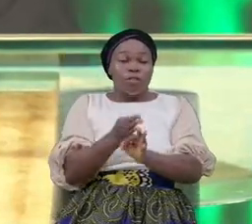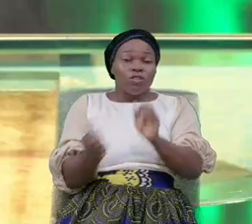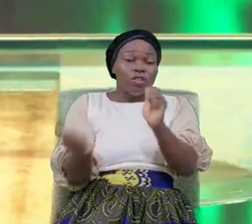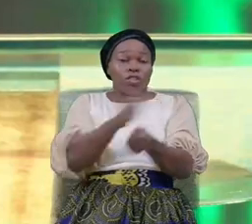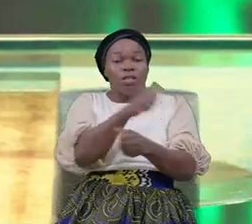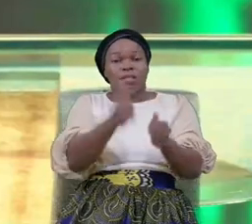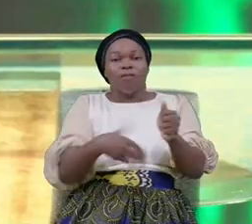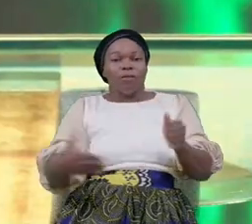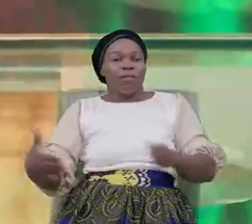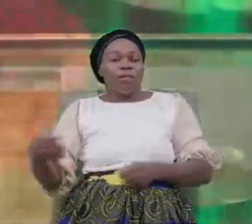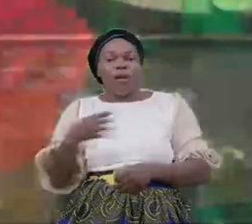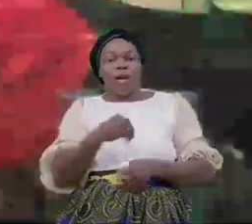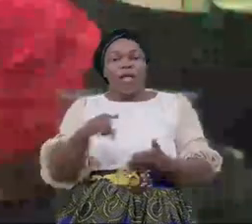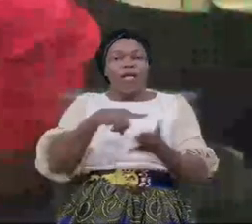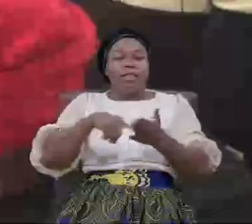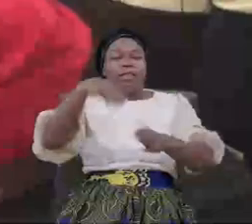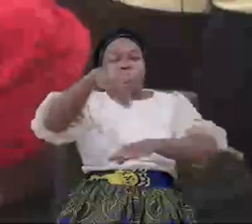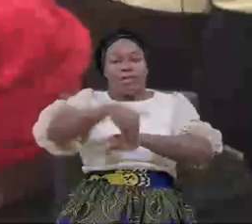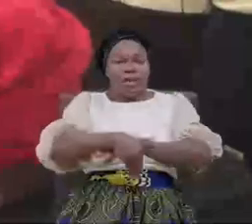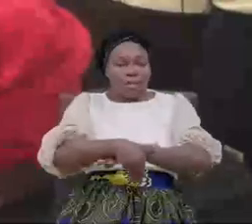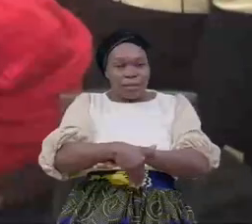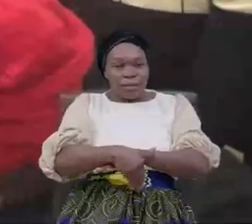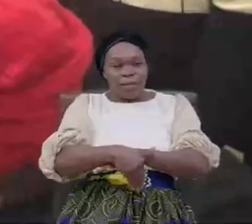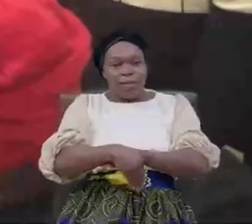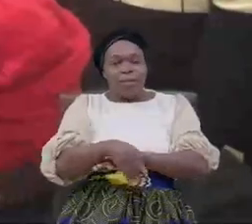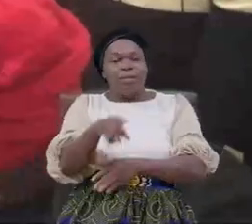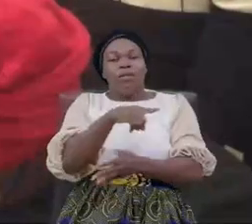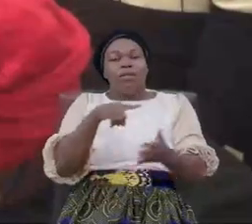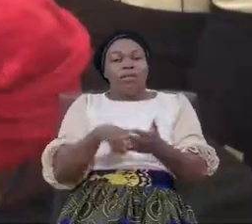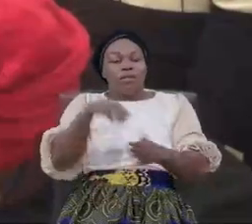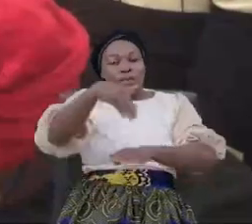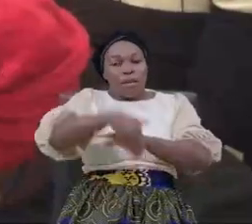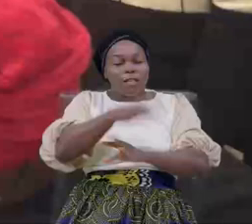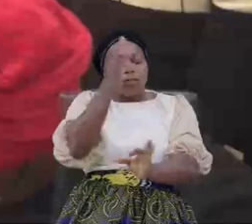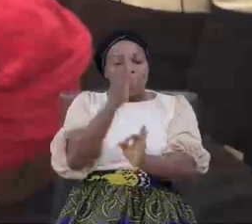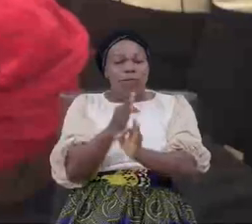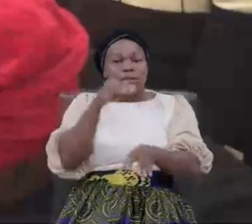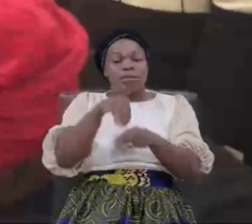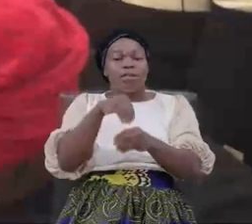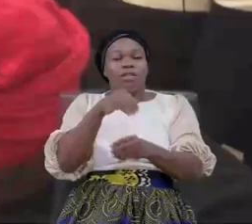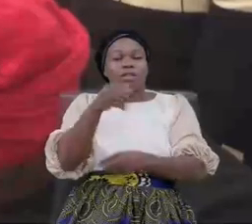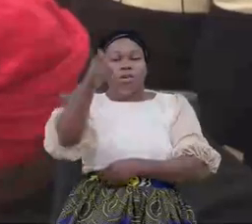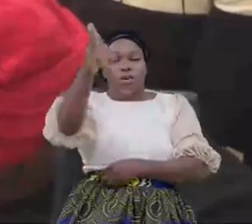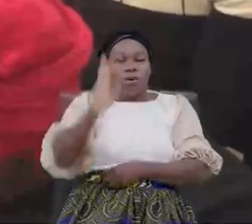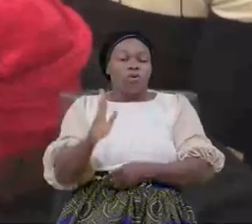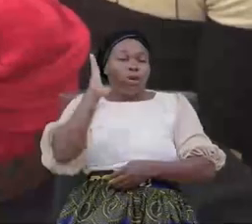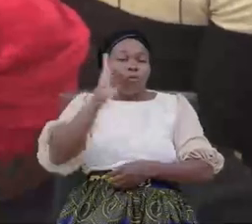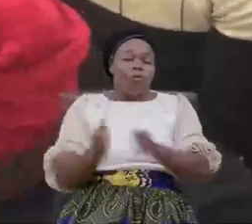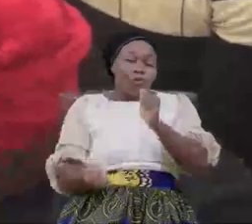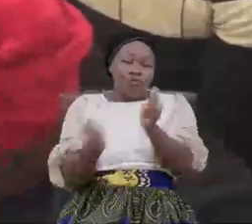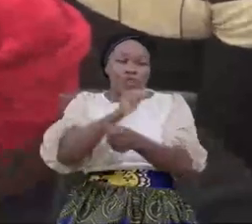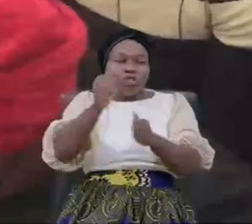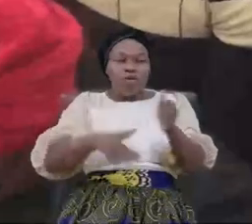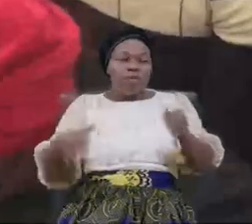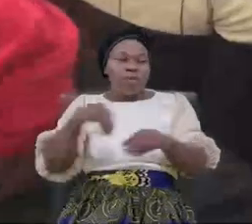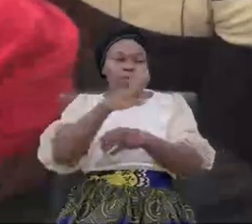changé. Et ce soir, je dis ce soir, la foi en Dieu va tout changer dans